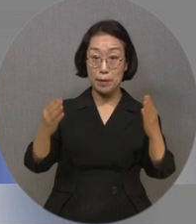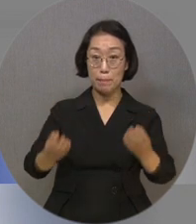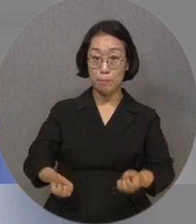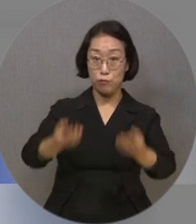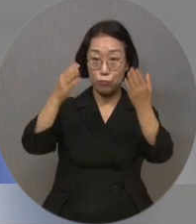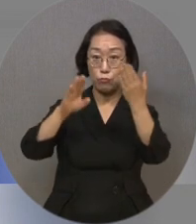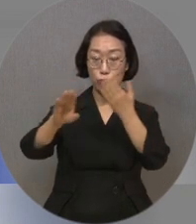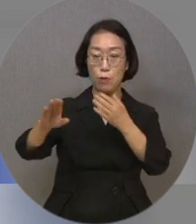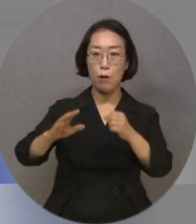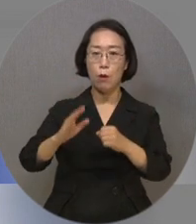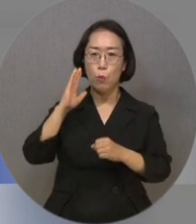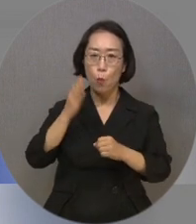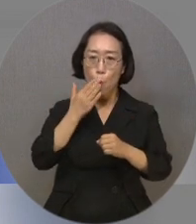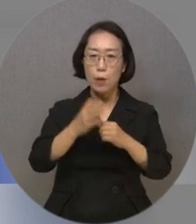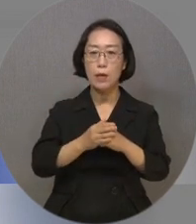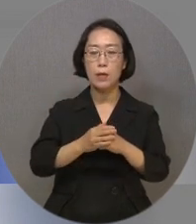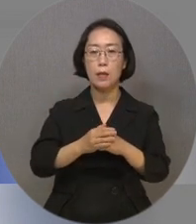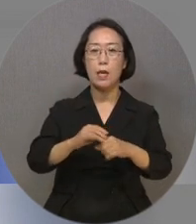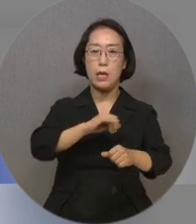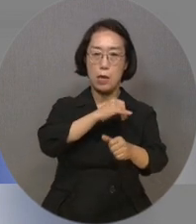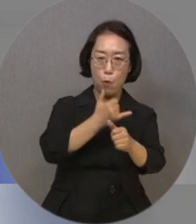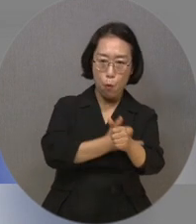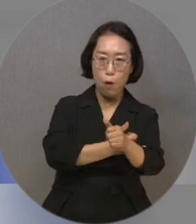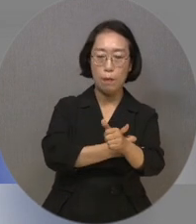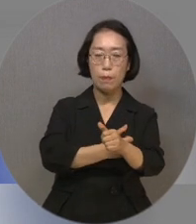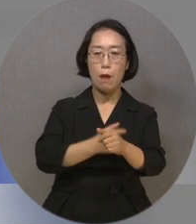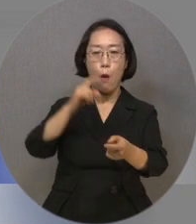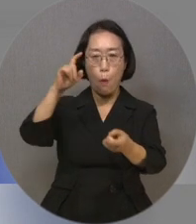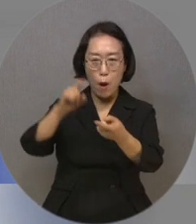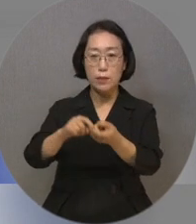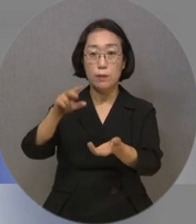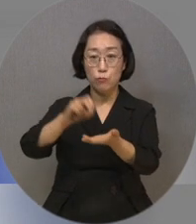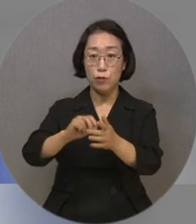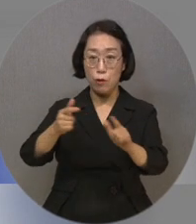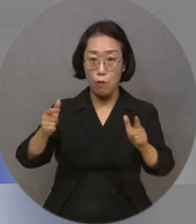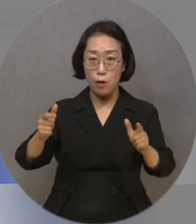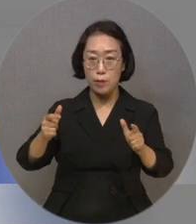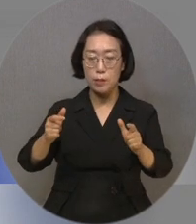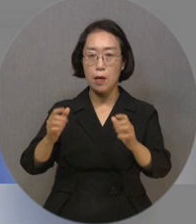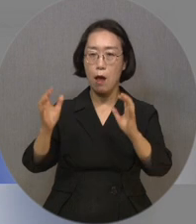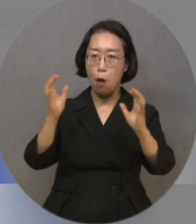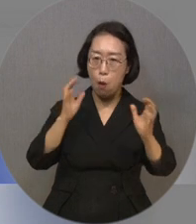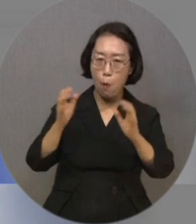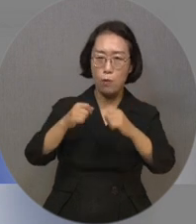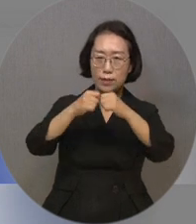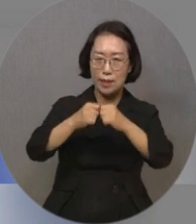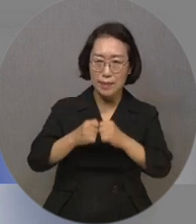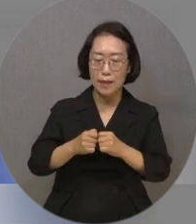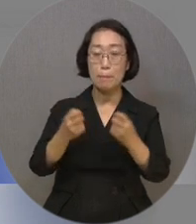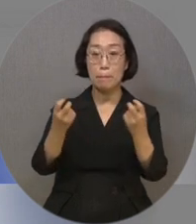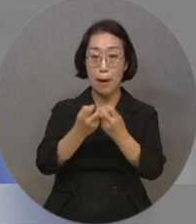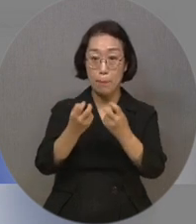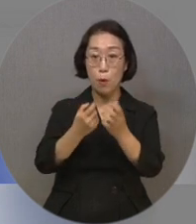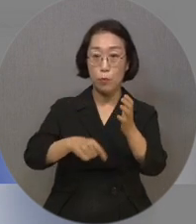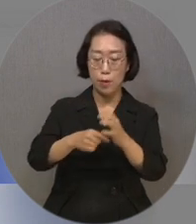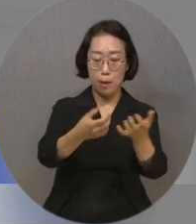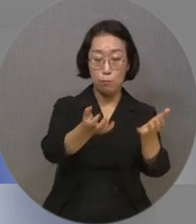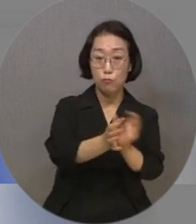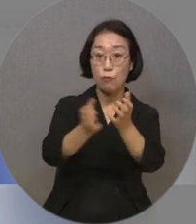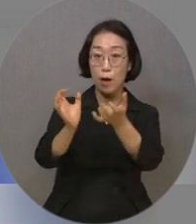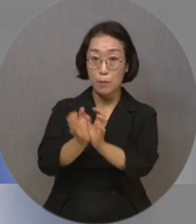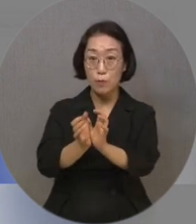농와인의 국제적 관심 주제와 인권보장 등 다각적 협력 방안이나 구체적인 대안 수립 등을 위한